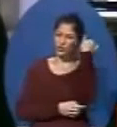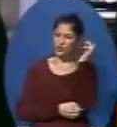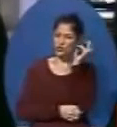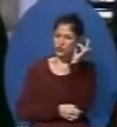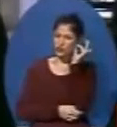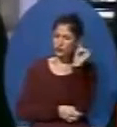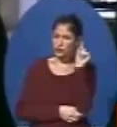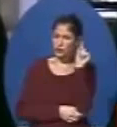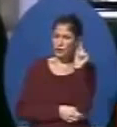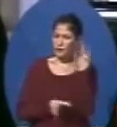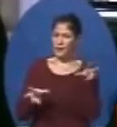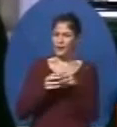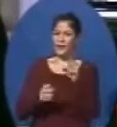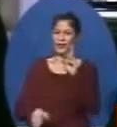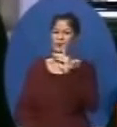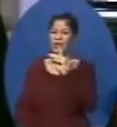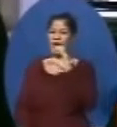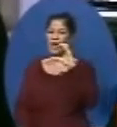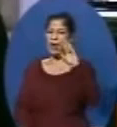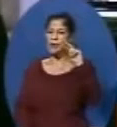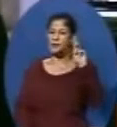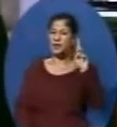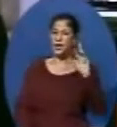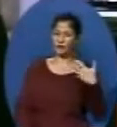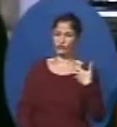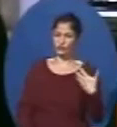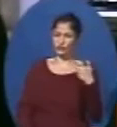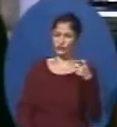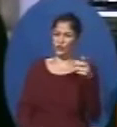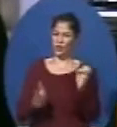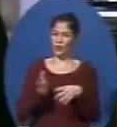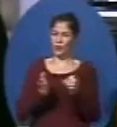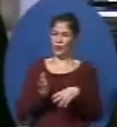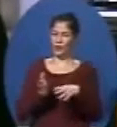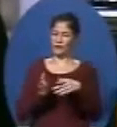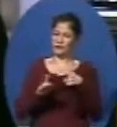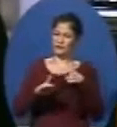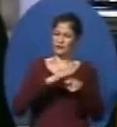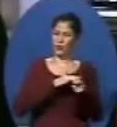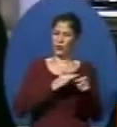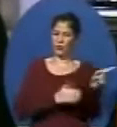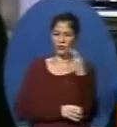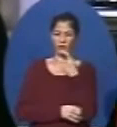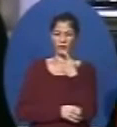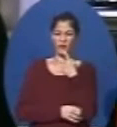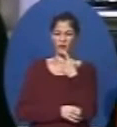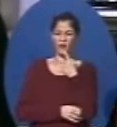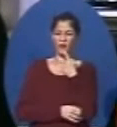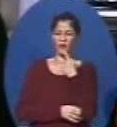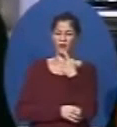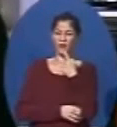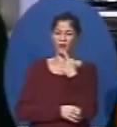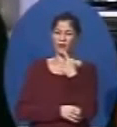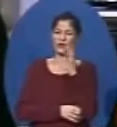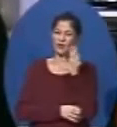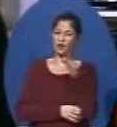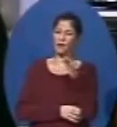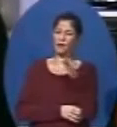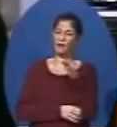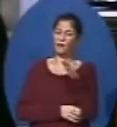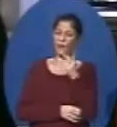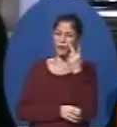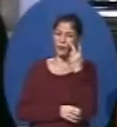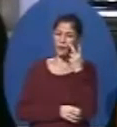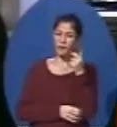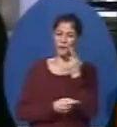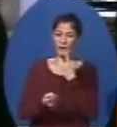ובעצם עובדה ששולה מאשרת את זה שדחנר אומר תודה, היא מעבירה גם שיחת טלפון מדחנר